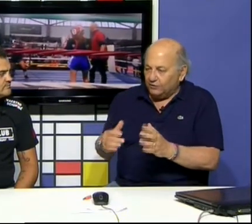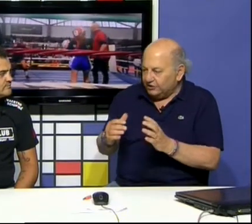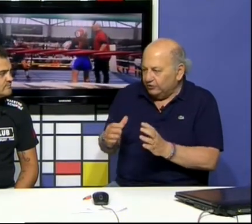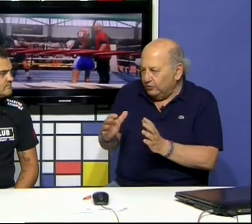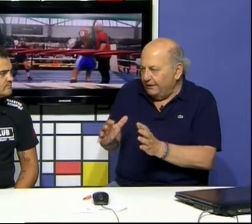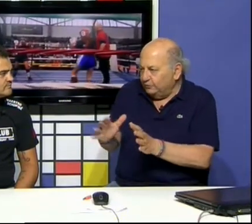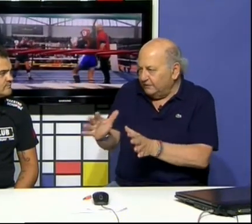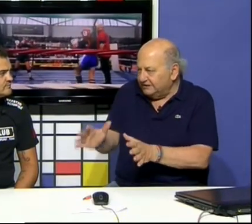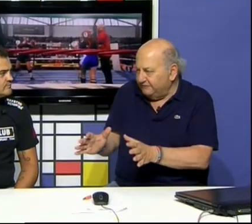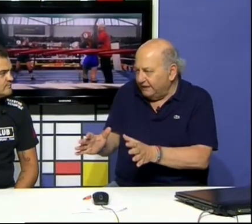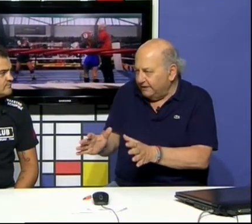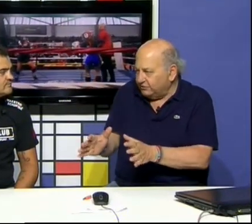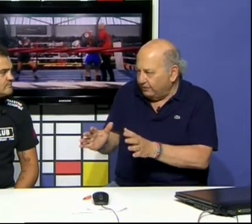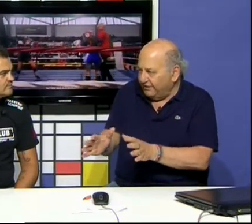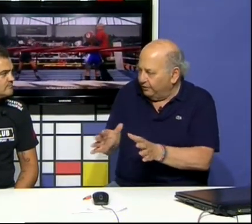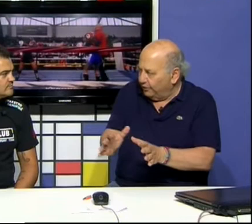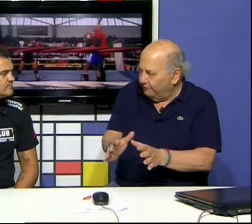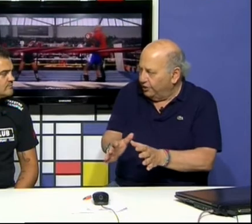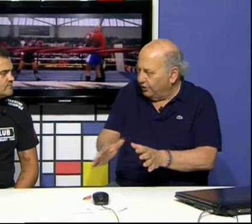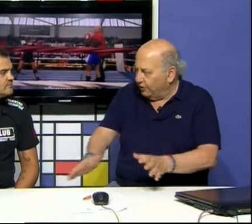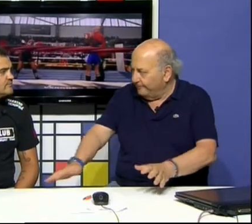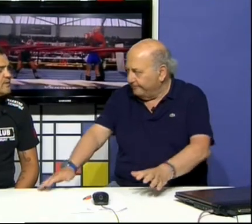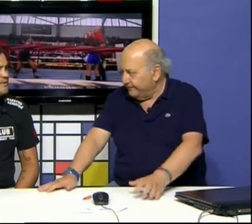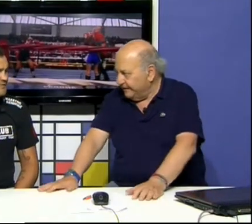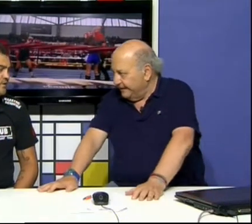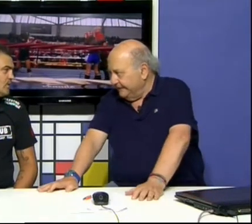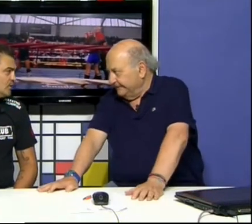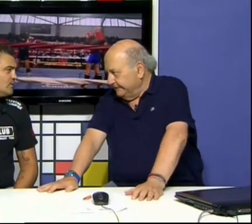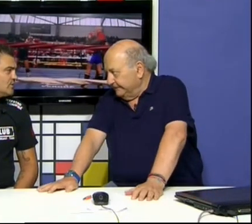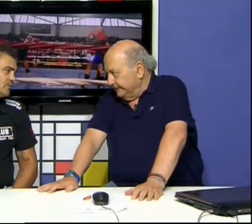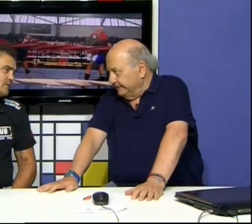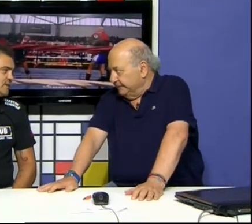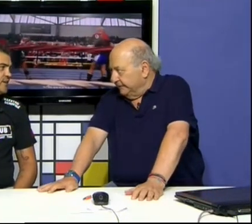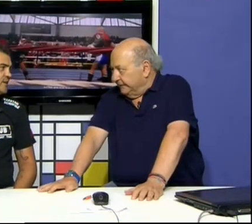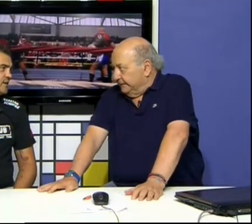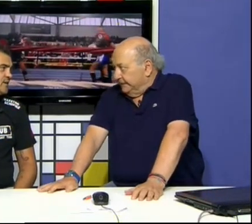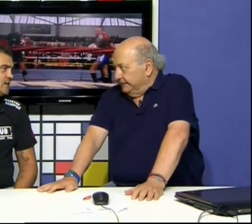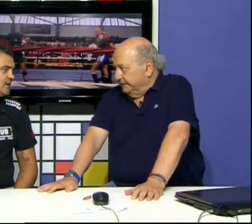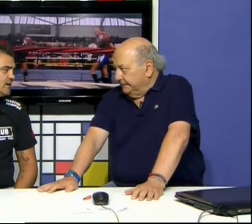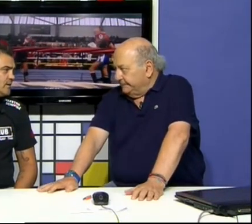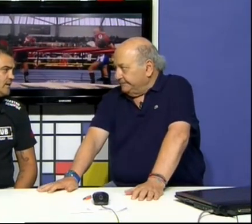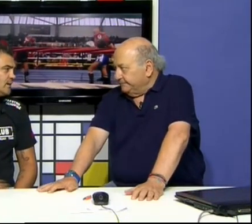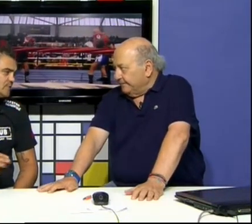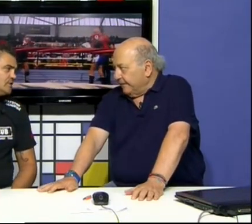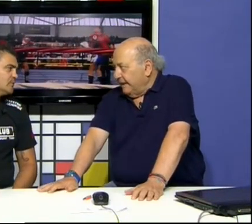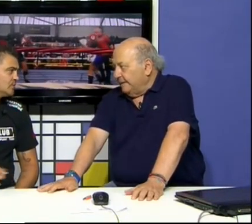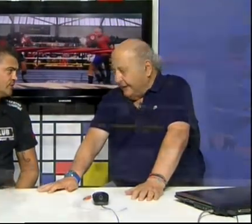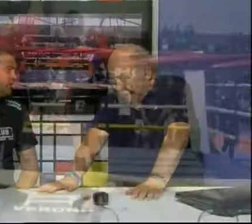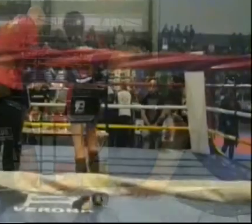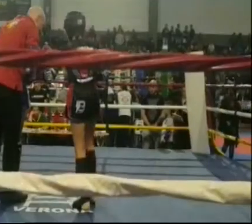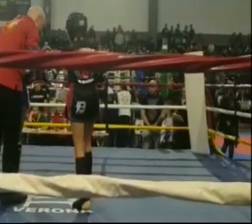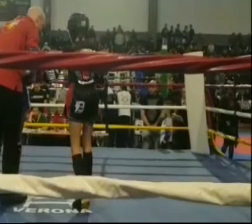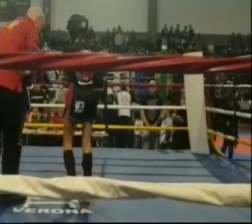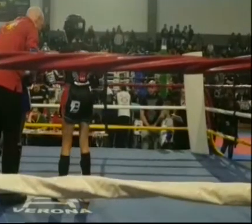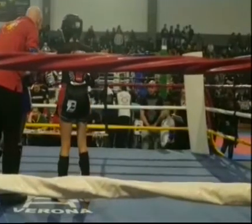dire loro, secondo me tu dovresti fare questo, poi fai quello che vuoi o no? Sì, quello lo faccio in base anche alle, alla capacità motore